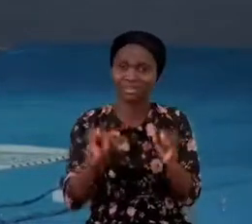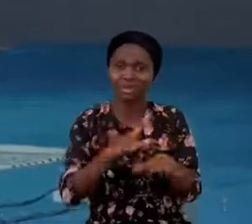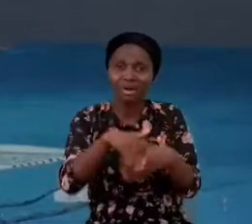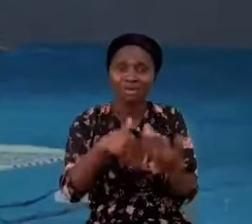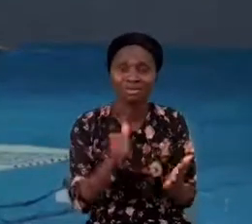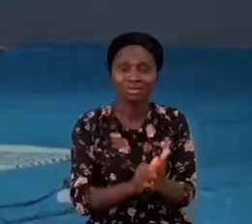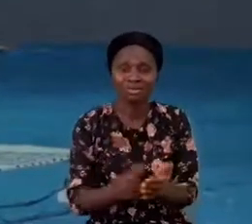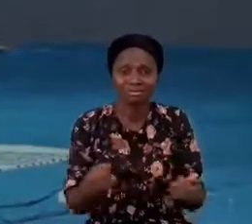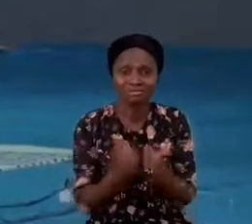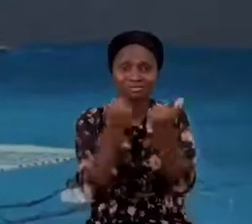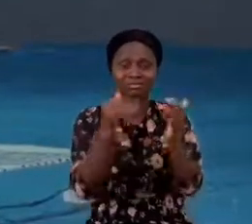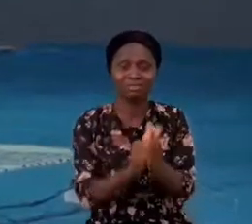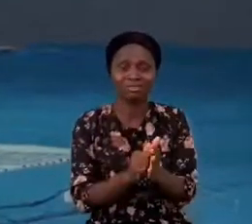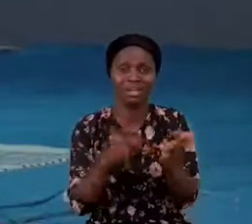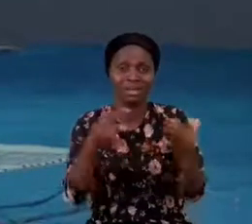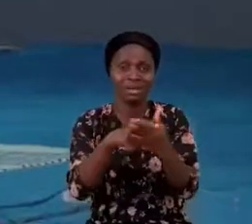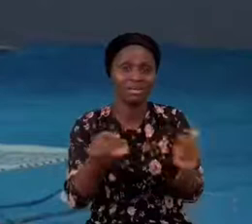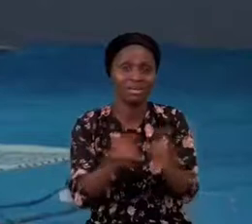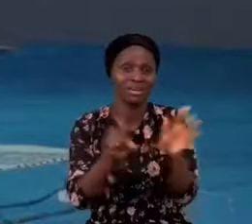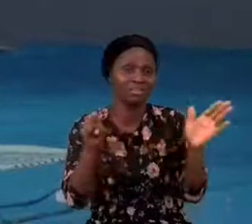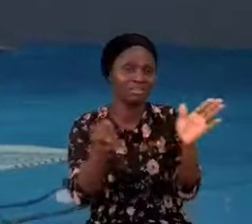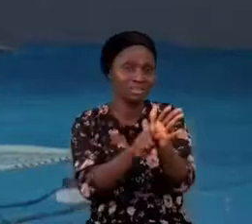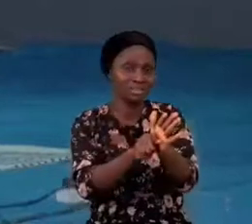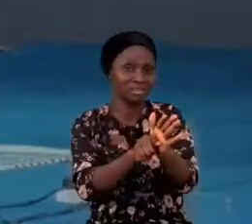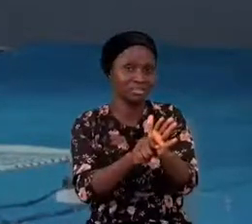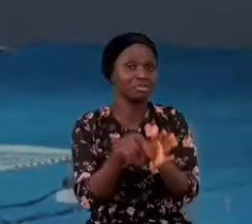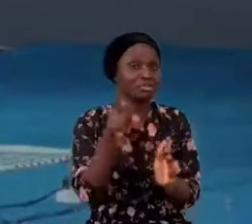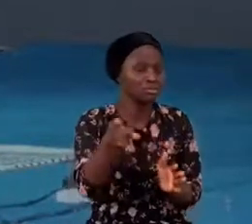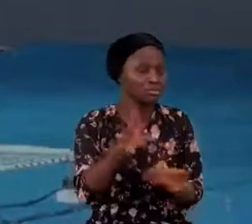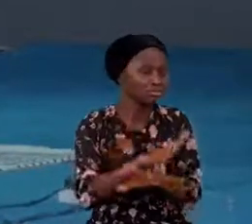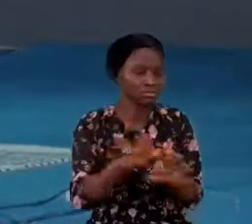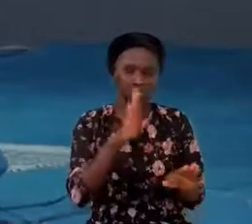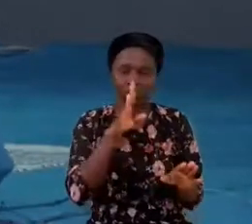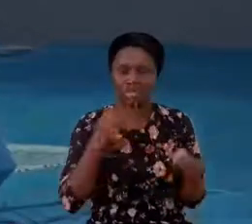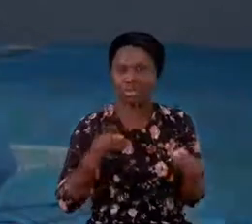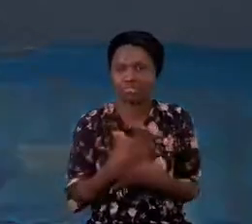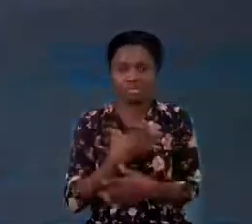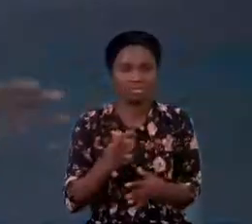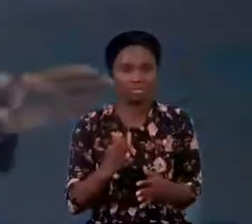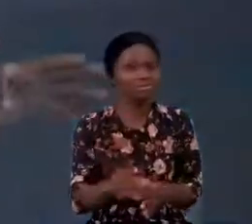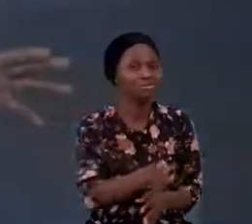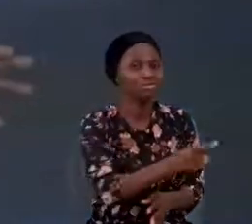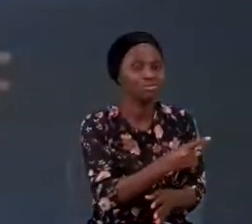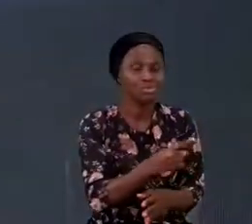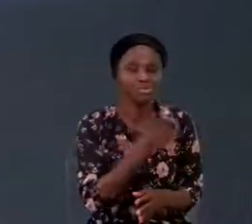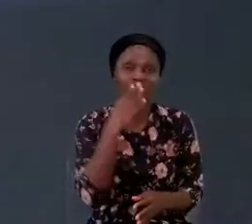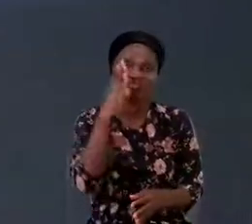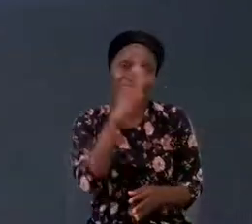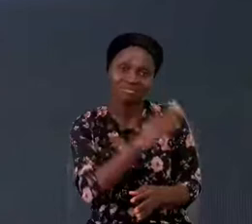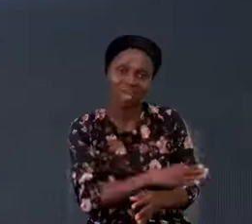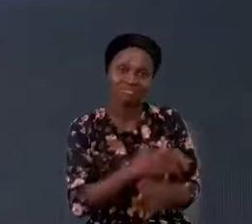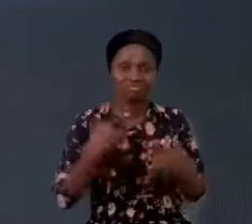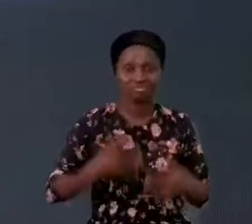peur des mauvaises nouvelles. Il n'est pas dérangé par les mauvaises nouvelles. Il ne sera